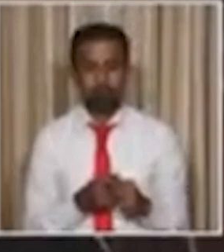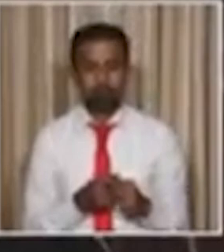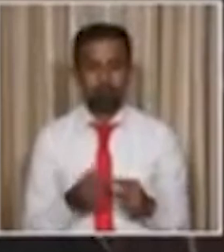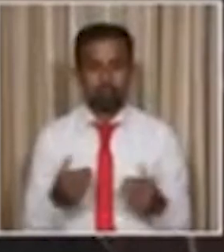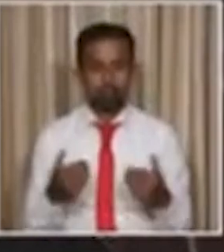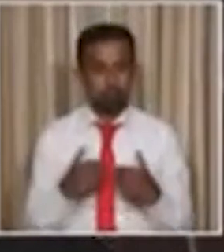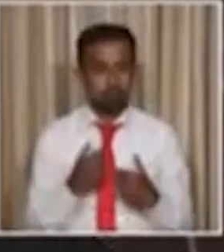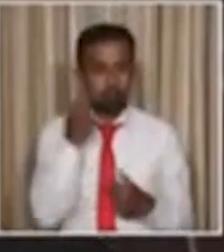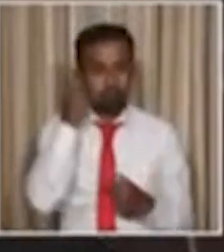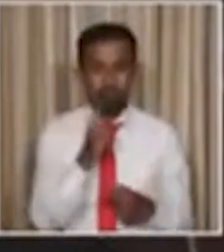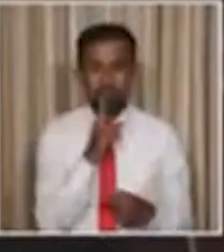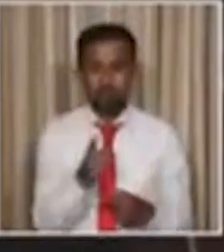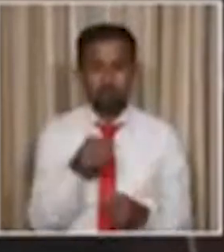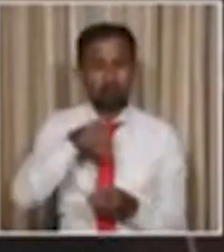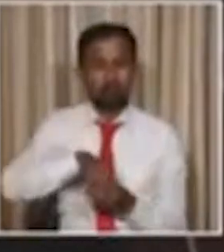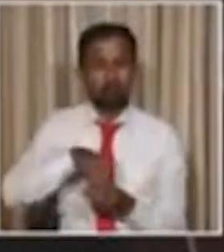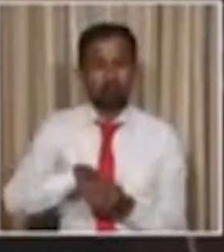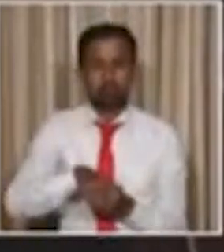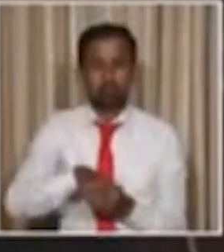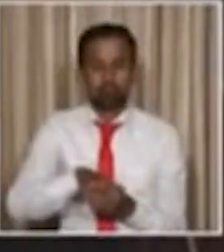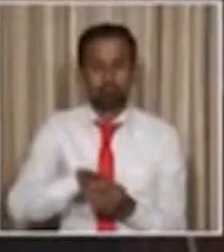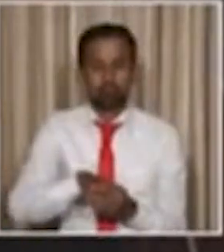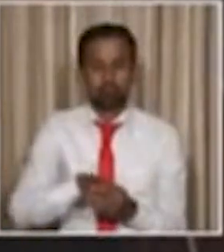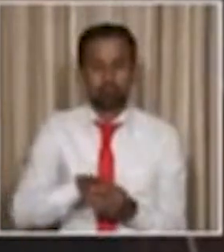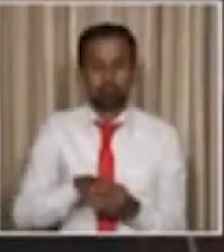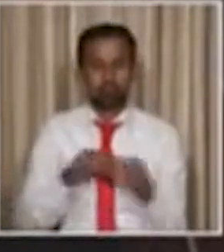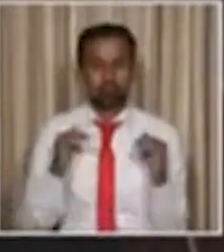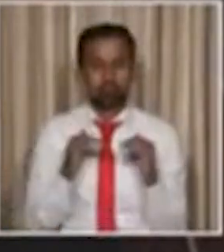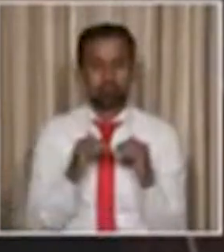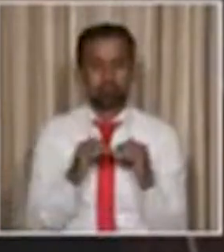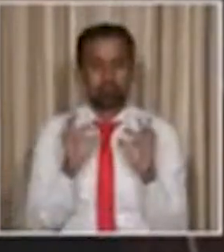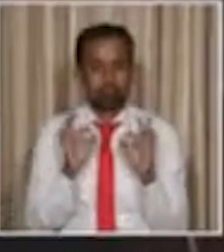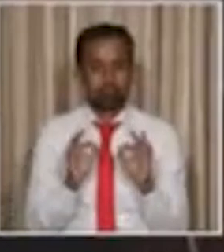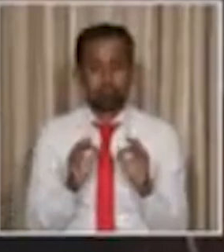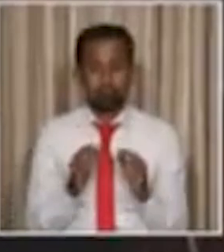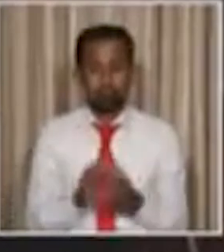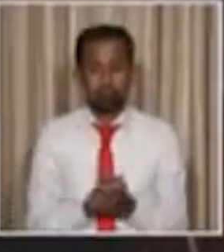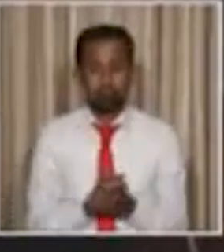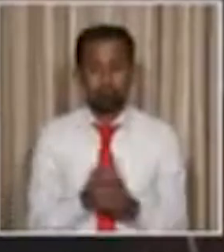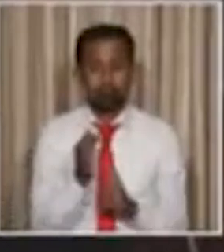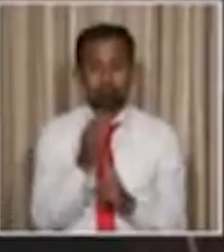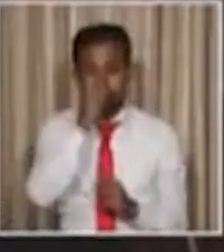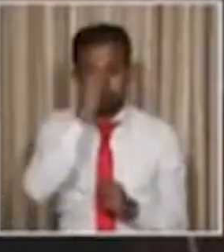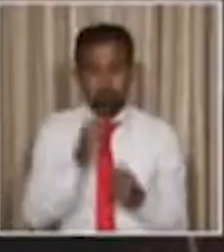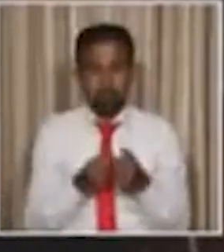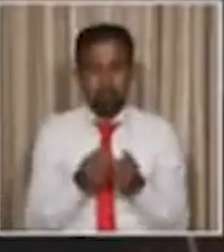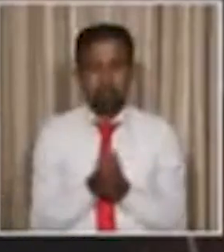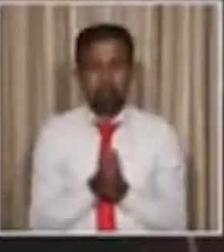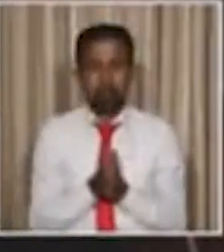නම් අදහස මේ තුල තියෙන්නේ ඉතාමත්ම යුක්තිසහගත කරුණු දෙකකින් වගයක්. ජනාධිපතිතුමා